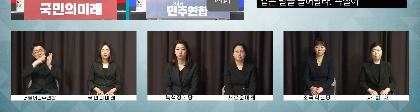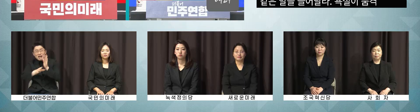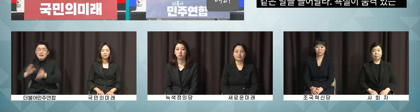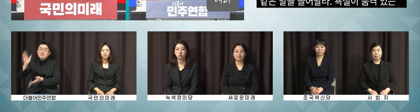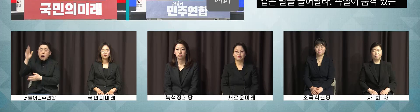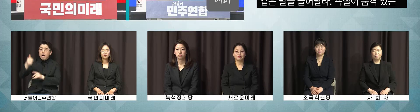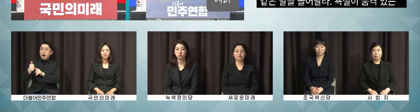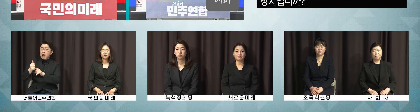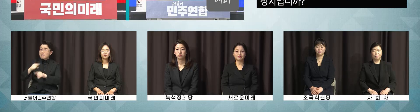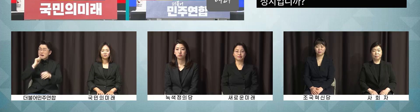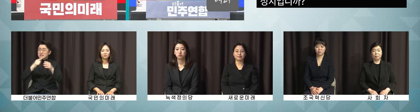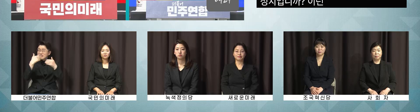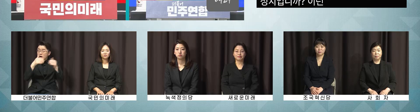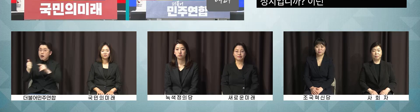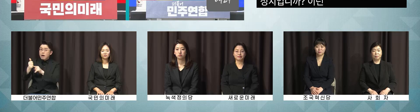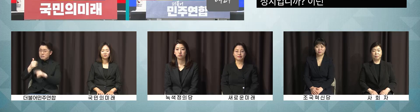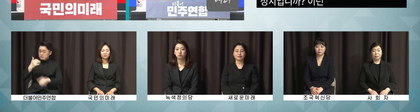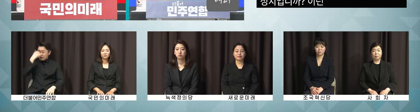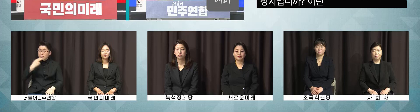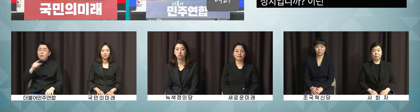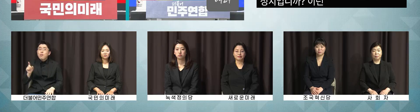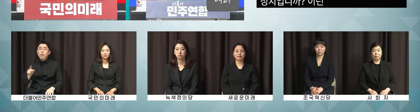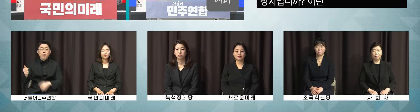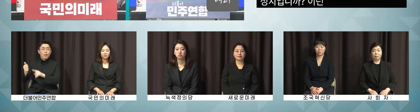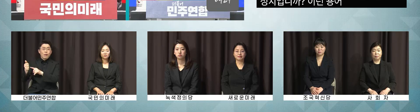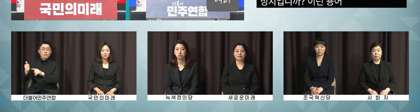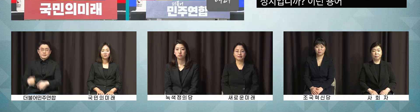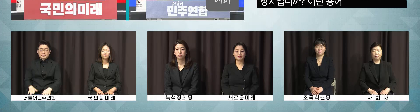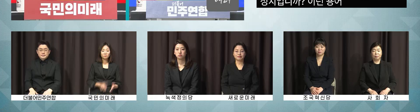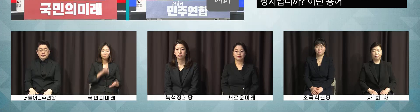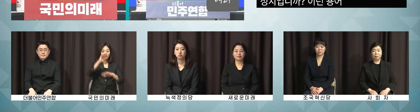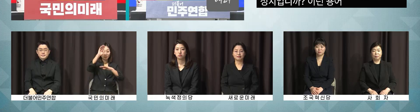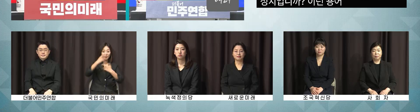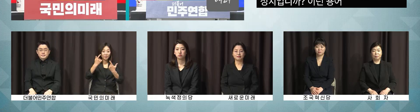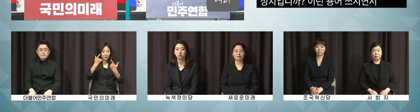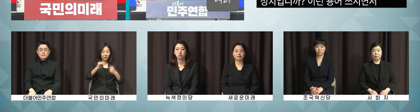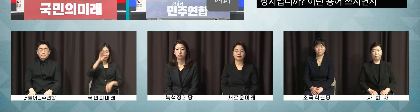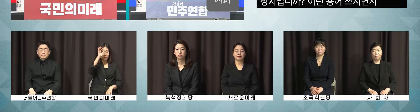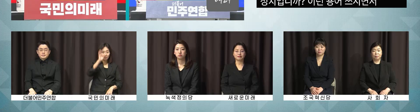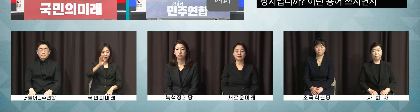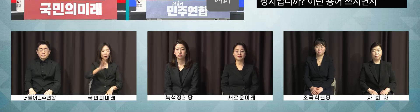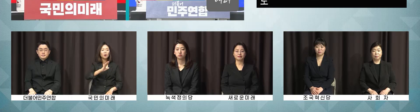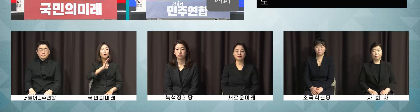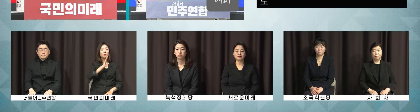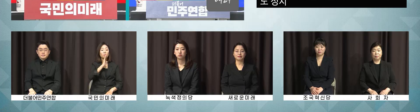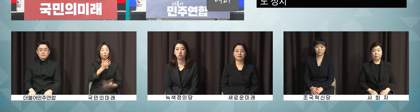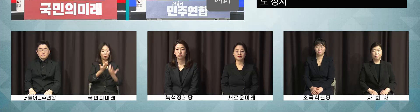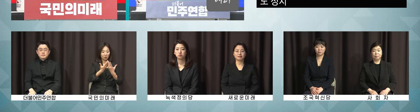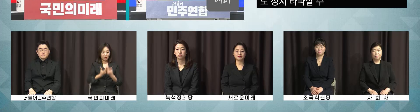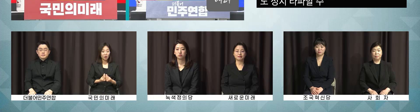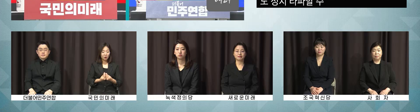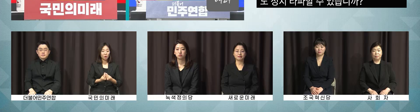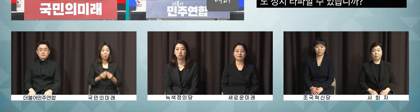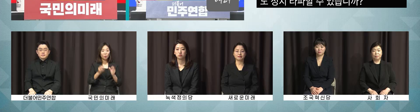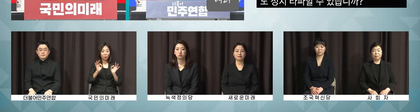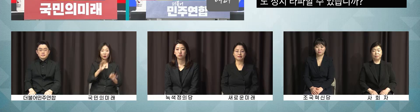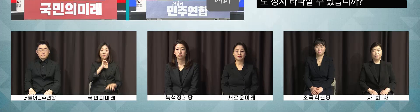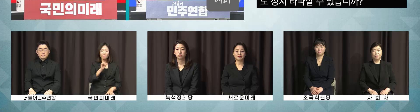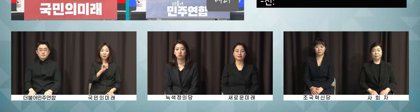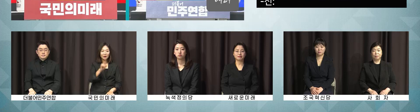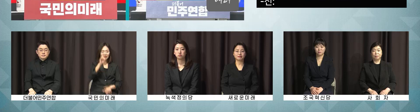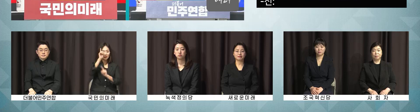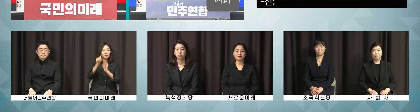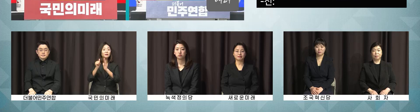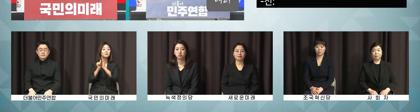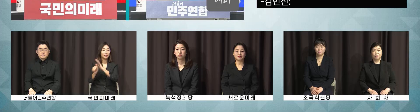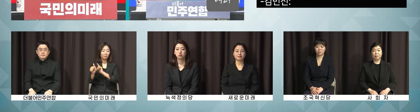쓰시면서 여의도 정치 타파하자고 하실 수 있습니까? 네, 좋습니다. 그 말씀들은 정말 너무나 적확한 얘기이다 이렇게 얘기 드리겠습니다. 과연